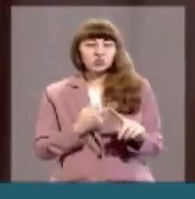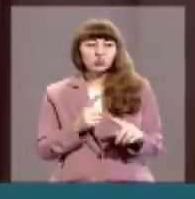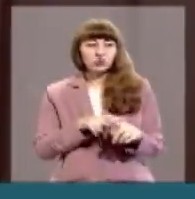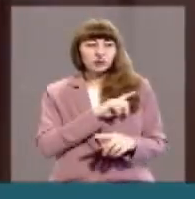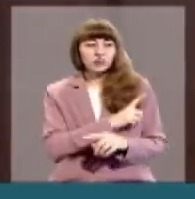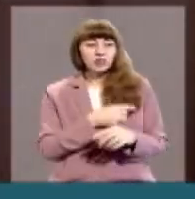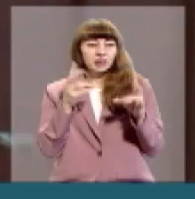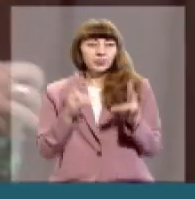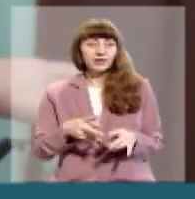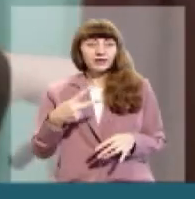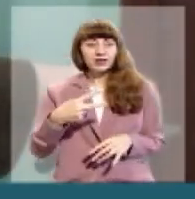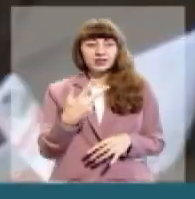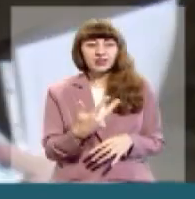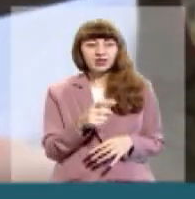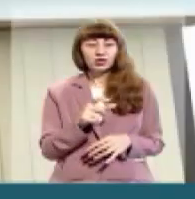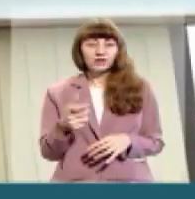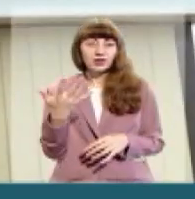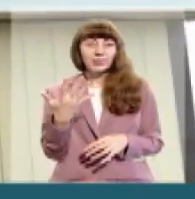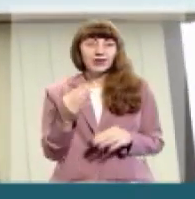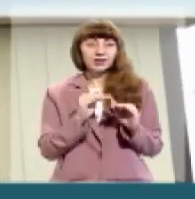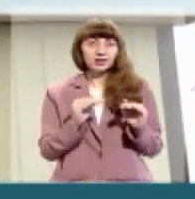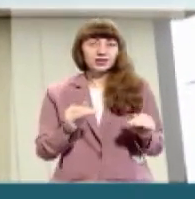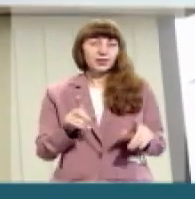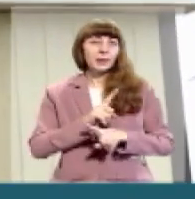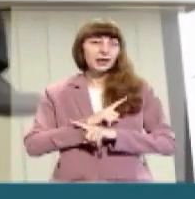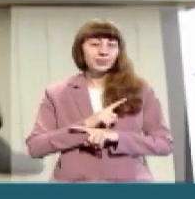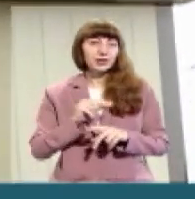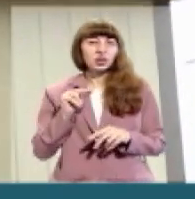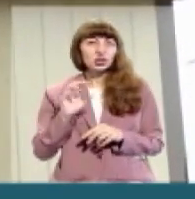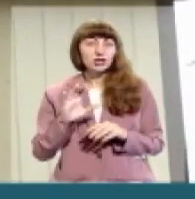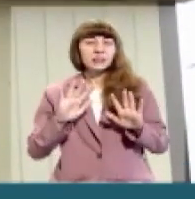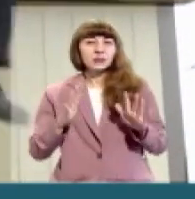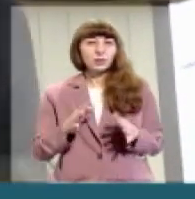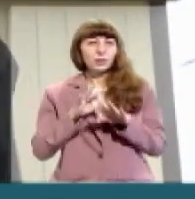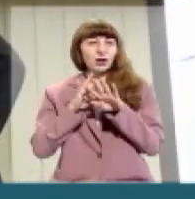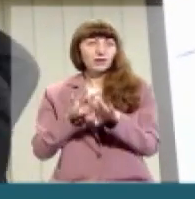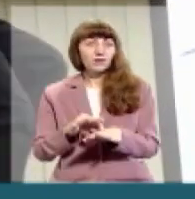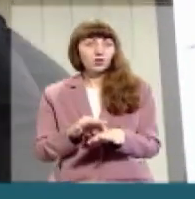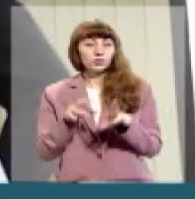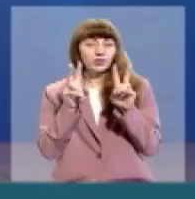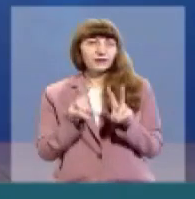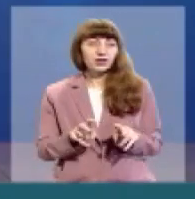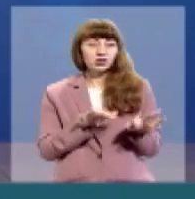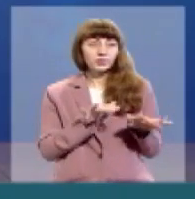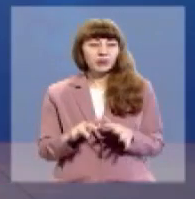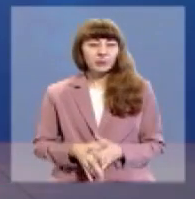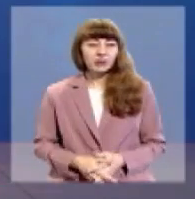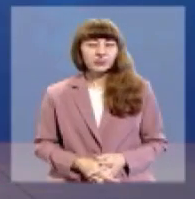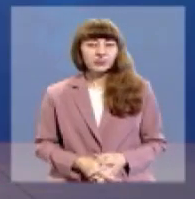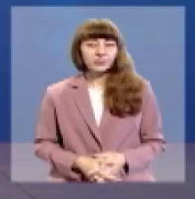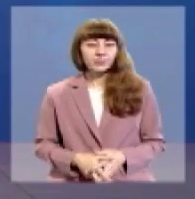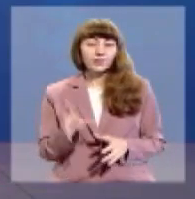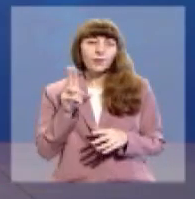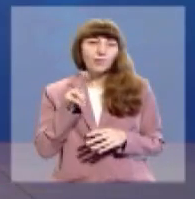баланың өмірі қиылған. Төтеншеліктер қыс маусымының алдында қауіпсіздікті қадағалау үшін рейд шараларын өткізуде. Не оставляйте